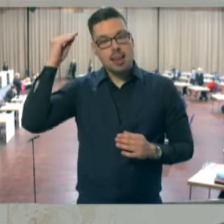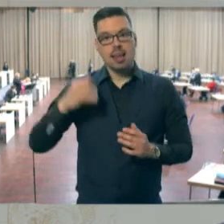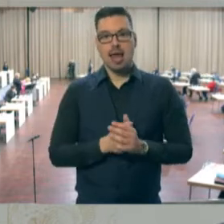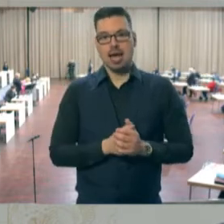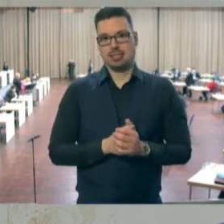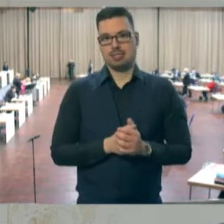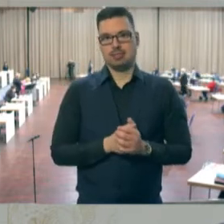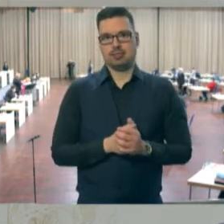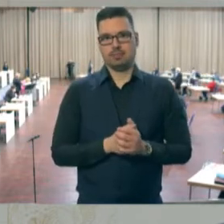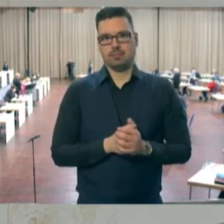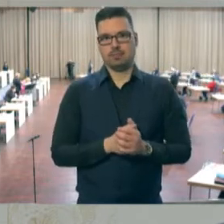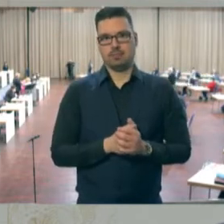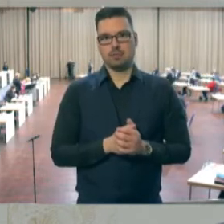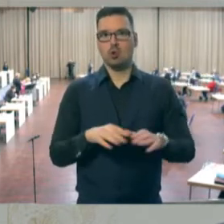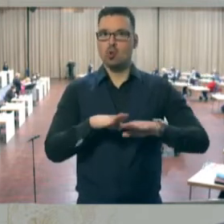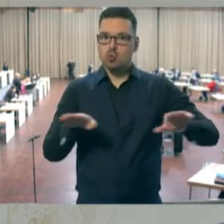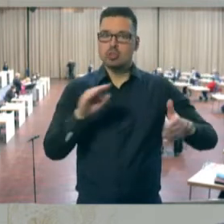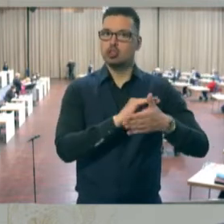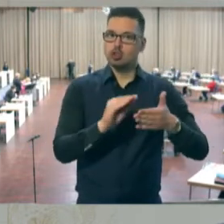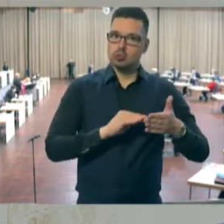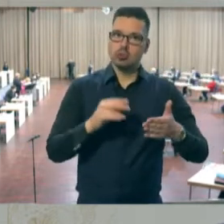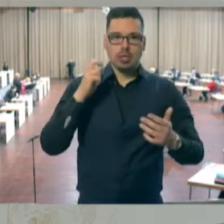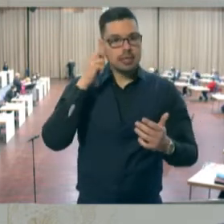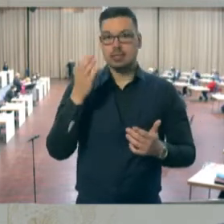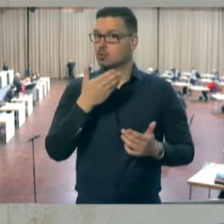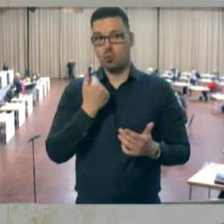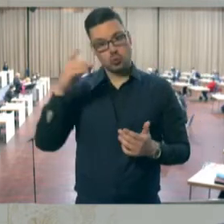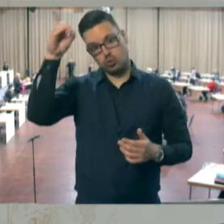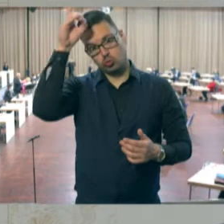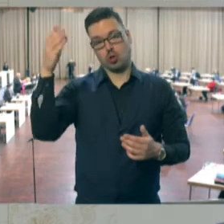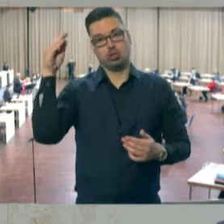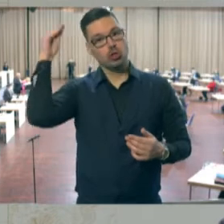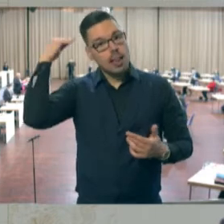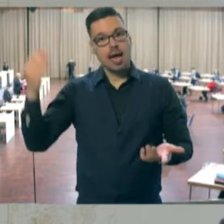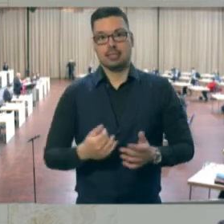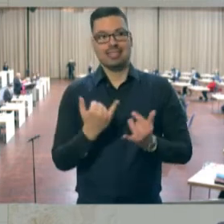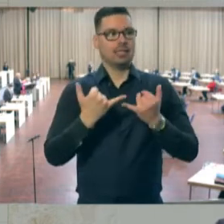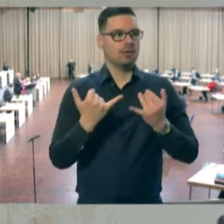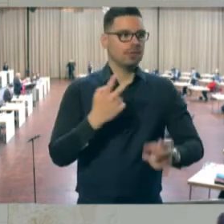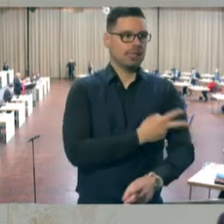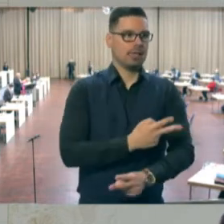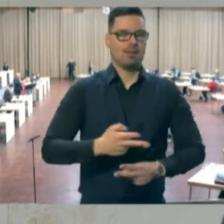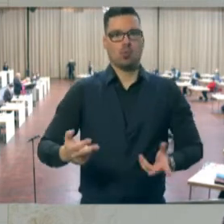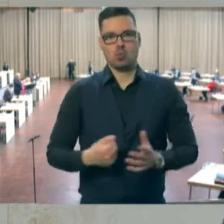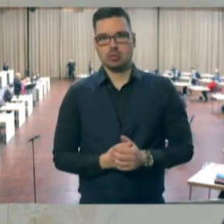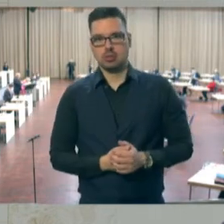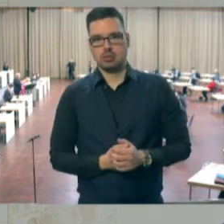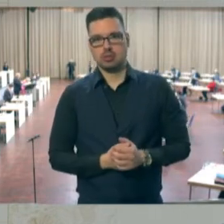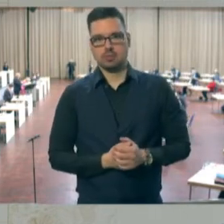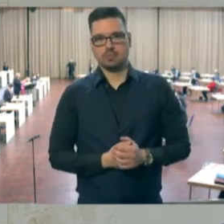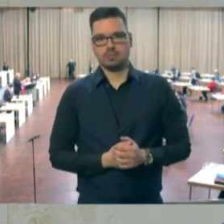Kindergartenalter, lernen im Grundschulalter nicht mehr die deutsche Sprache, wie sie es gewohnt sind in der Schule. Das